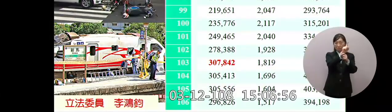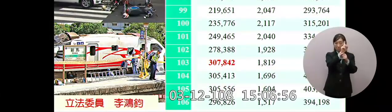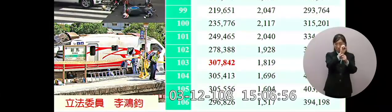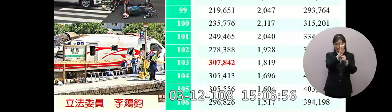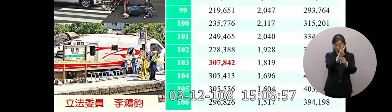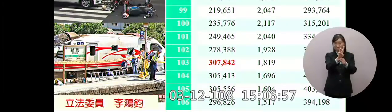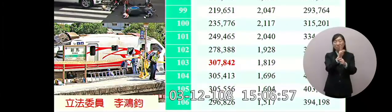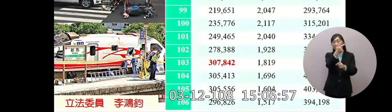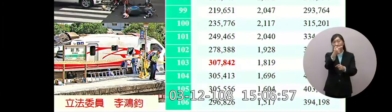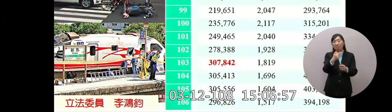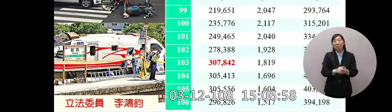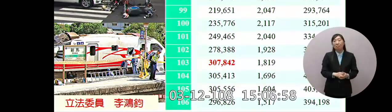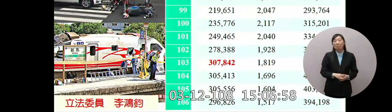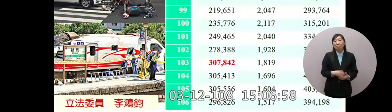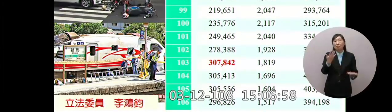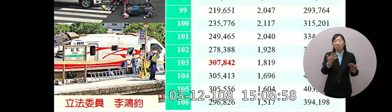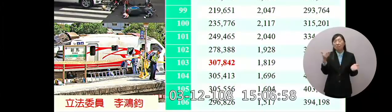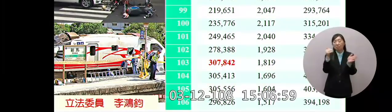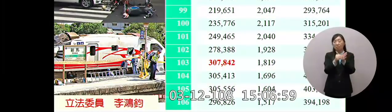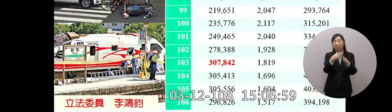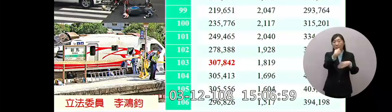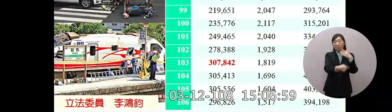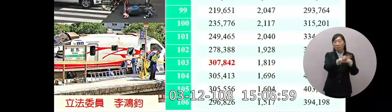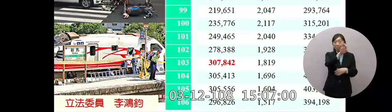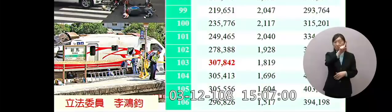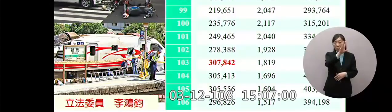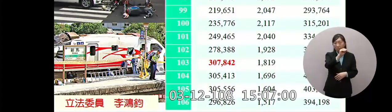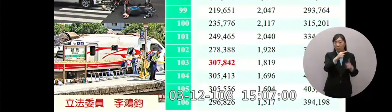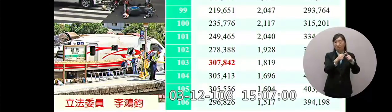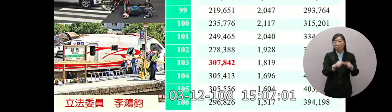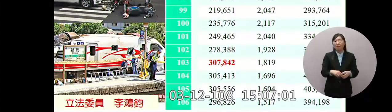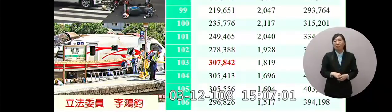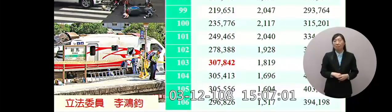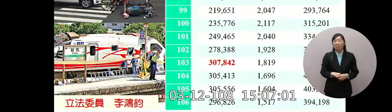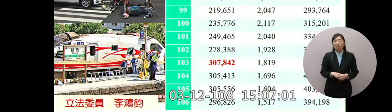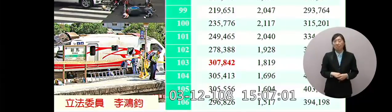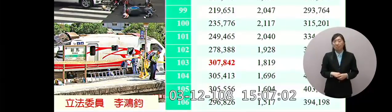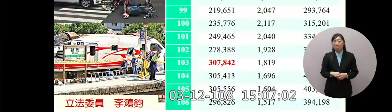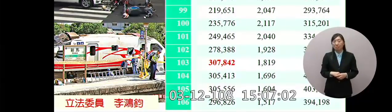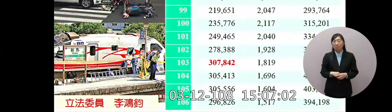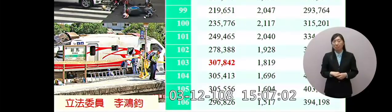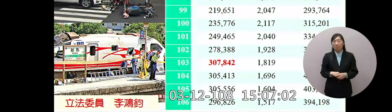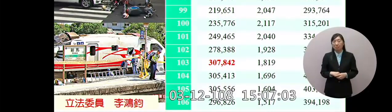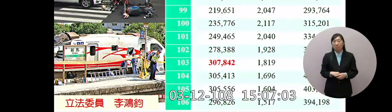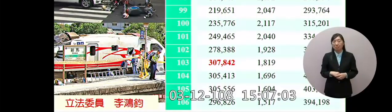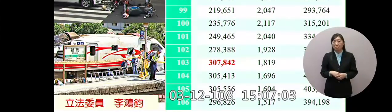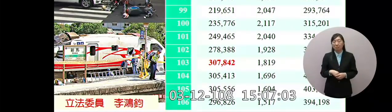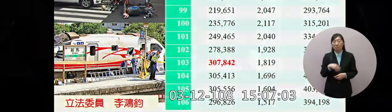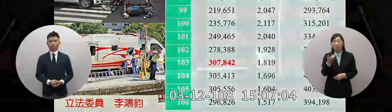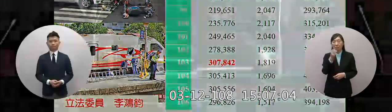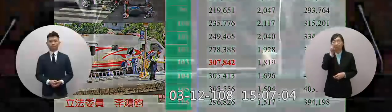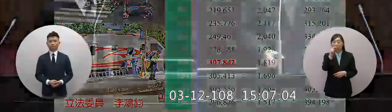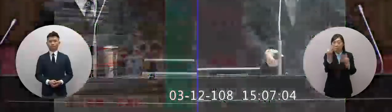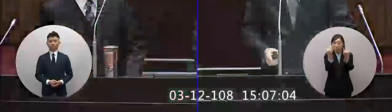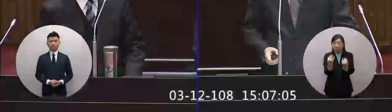这是高峰期，将近受伤的是41万，受伤是41万。那从这个数字里